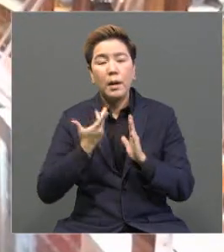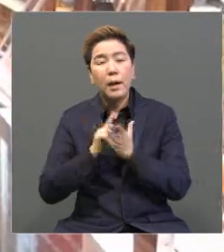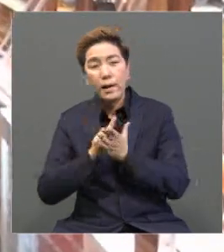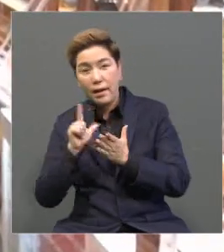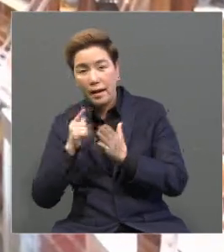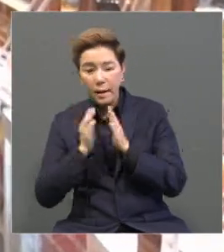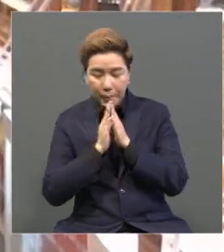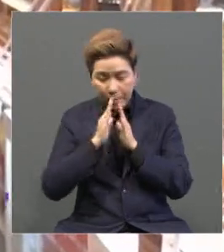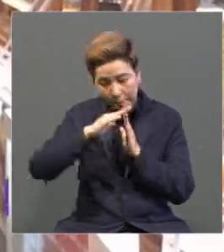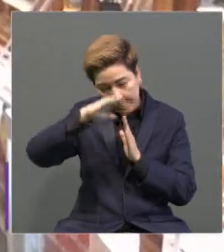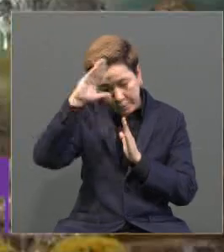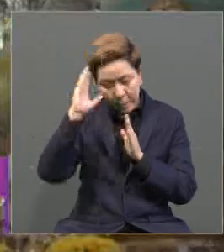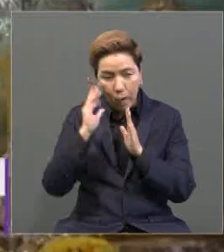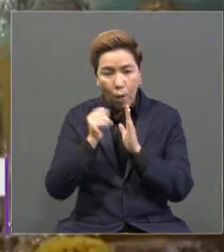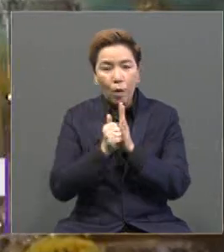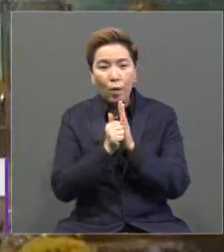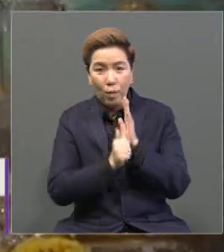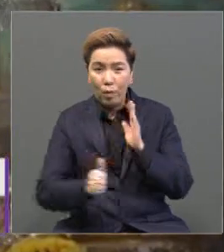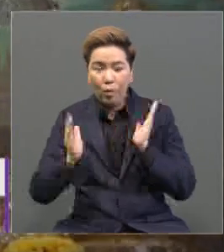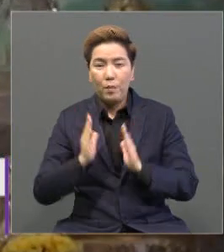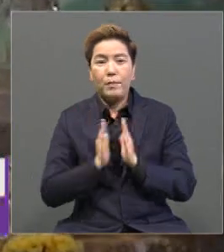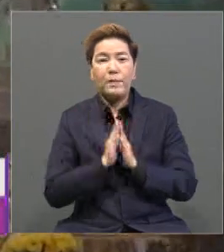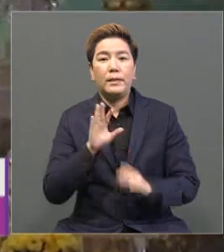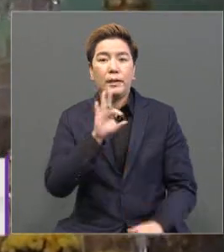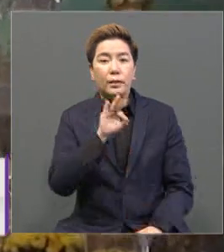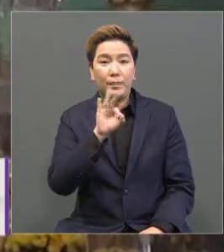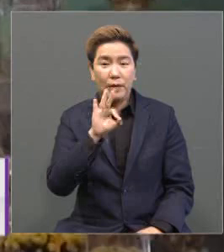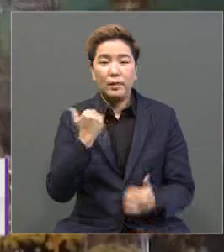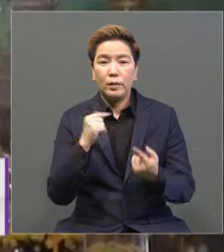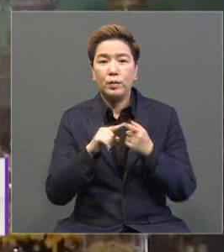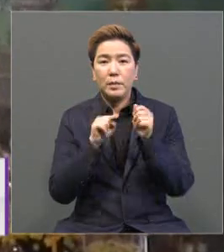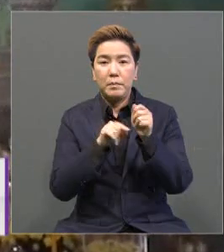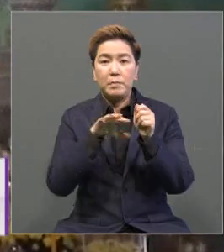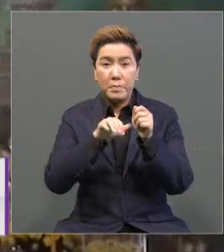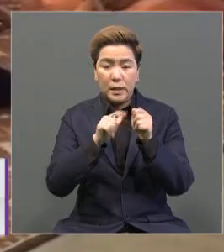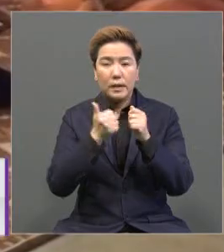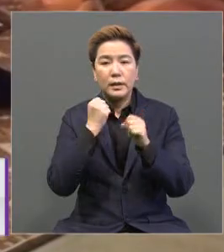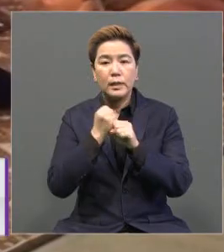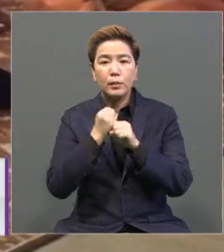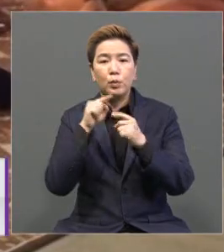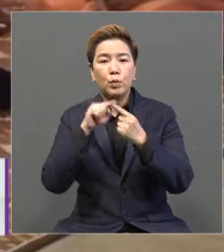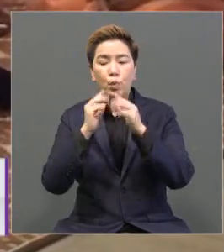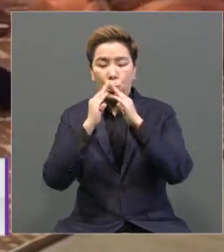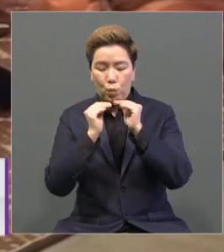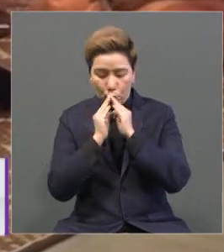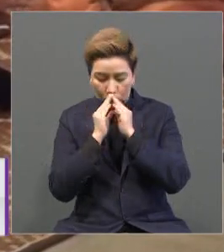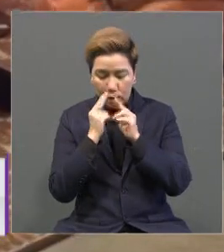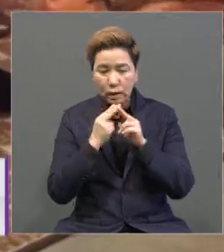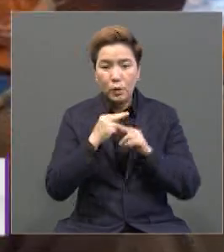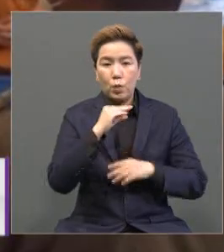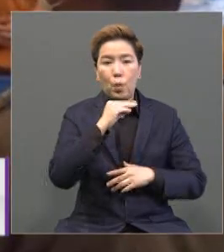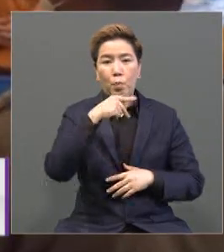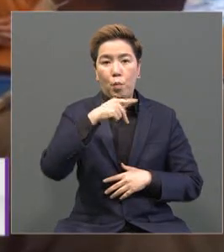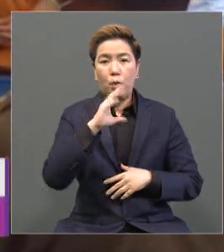สิกขาพระภิกษุในโครงการบรรพชาอุปสมบท 99รูปซึ่งในส่วนของอำเภอเมืองได้จัดพิธีณพระอุโบสถวัดโพธิ์ชัย